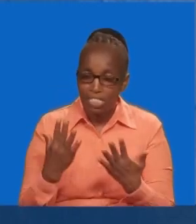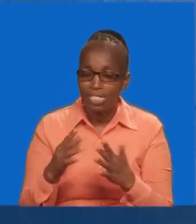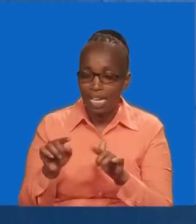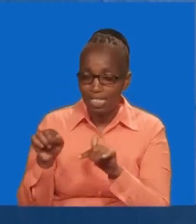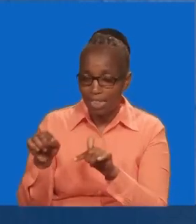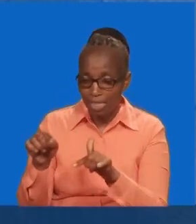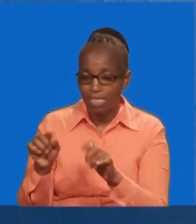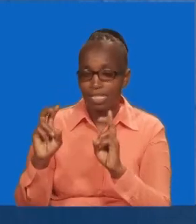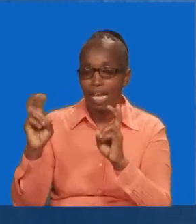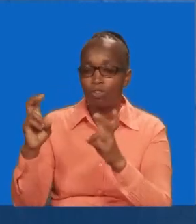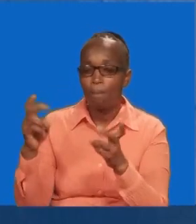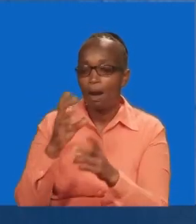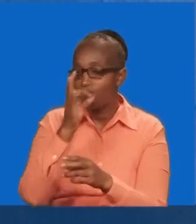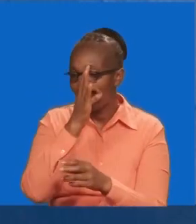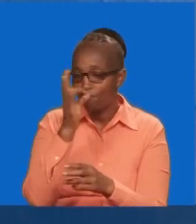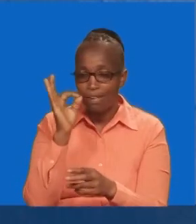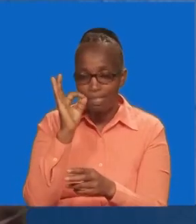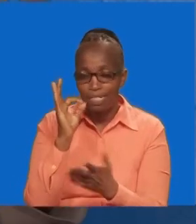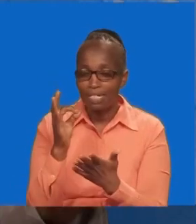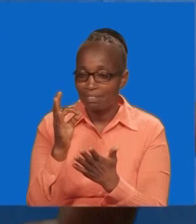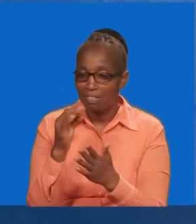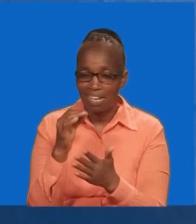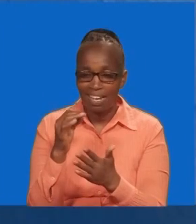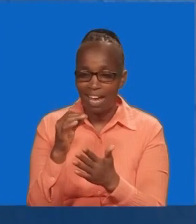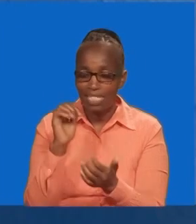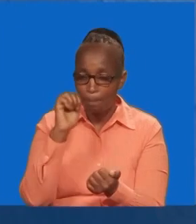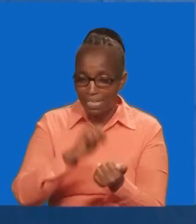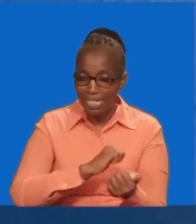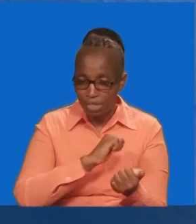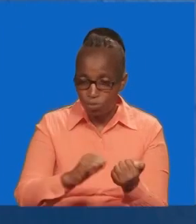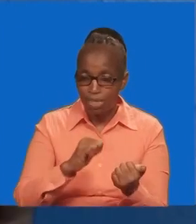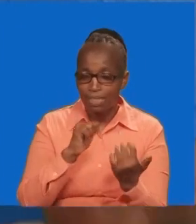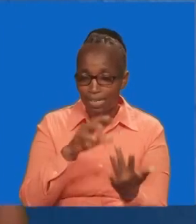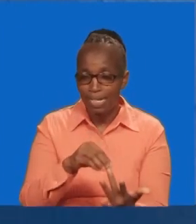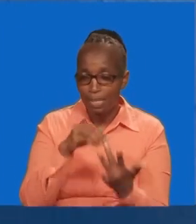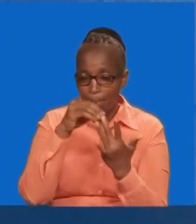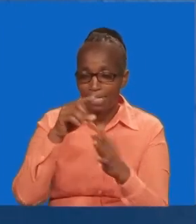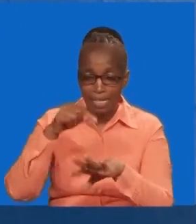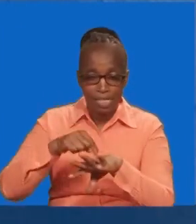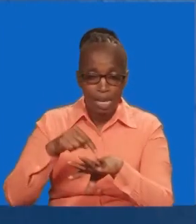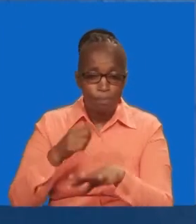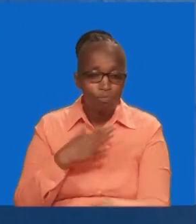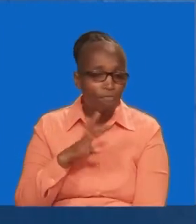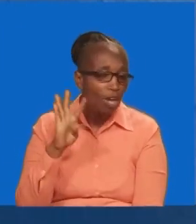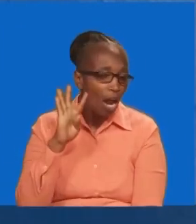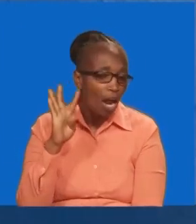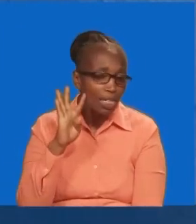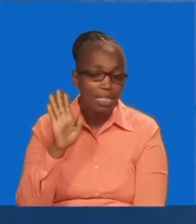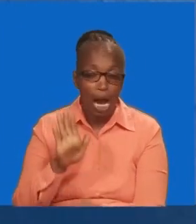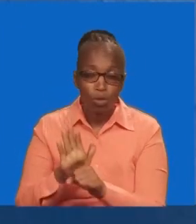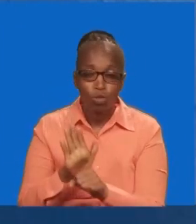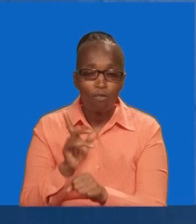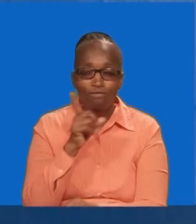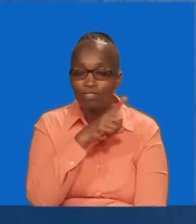Ingapokuwa ili jambo la kufunga limeharibiwa sana, hasa wakati ambapo tulisikia maafa